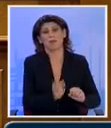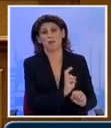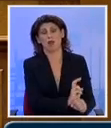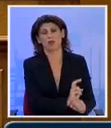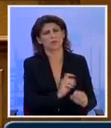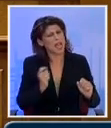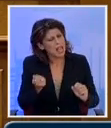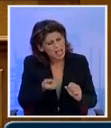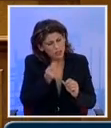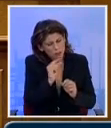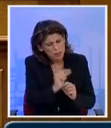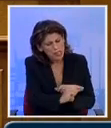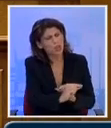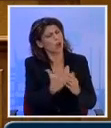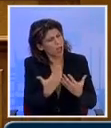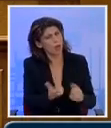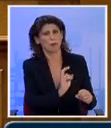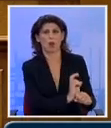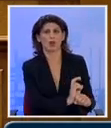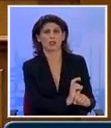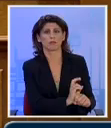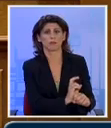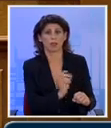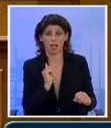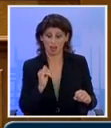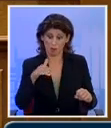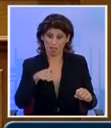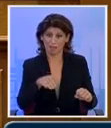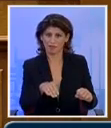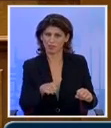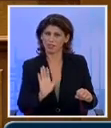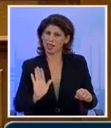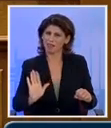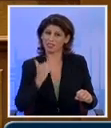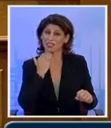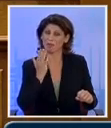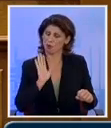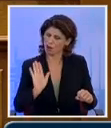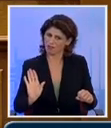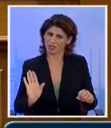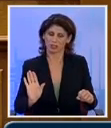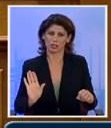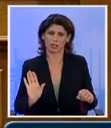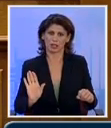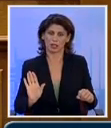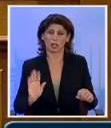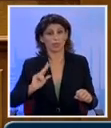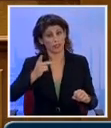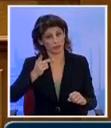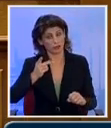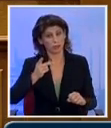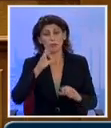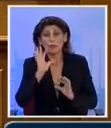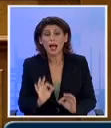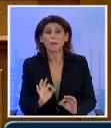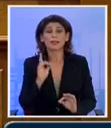πλεώνασμα. Έστω και μικρό. Παρά το γεγονός ότι είμαστε ακόμα σε ύφεση. Οπότε αφήστε τα, δεν μπορεί. Δεύτερον, όντως